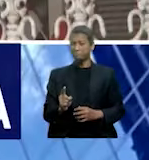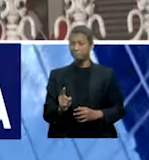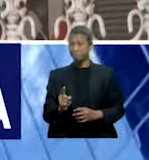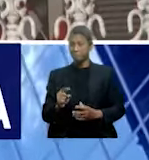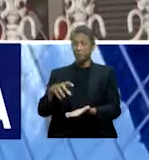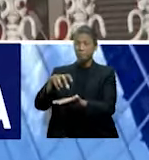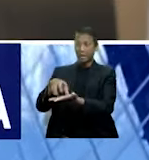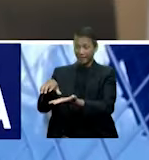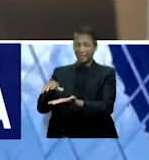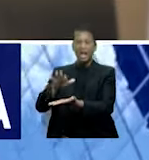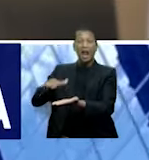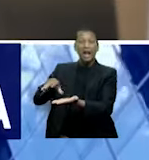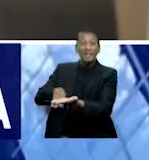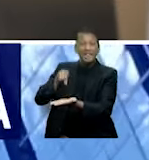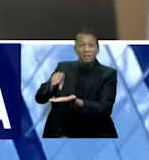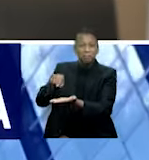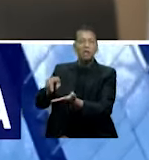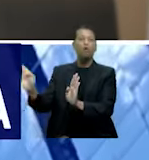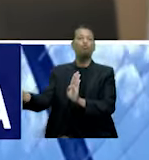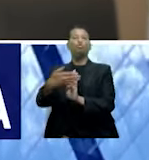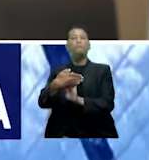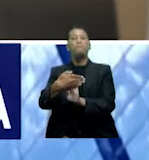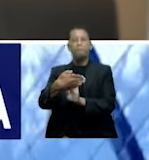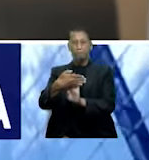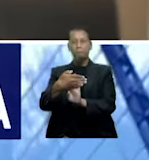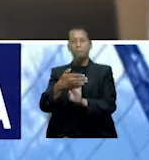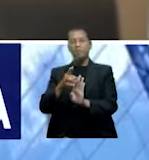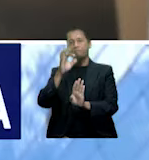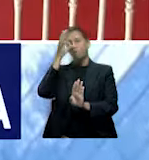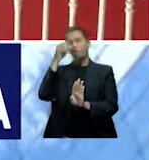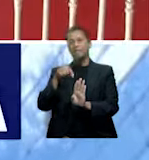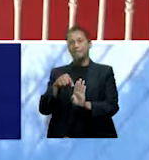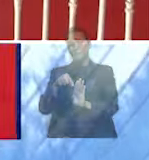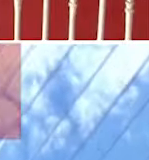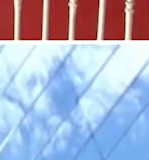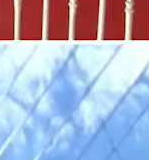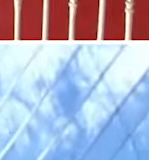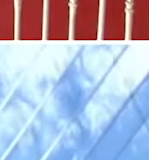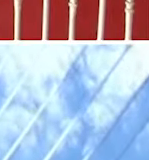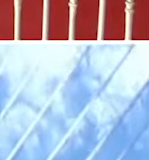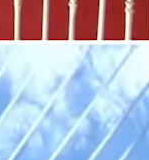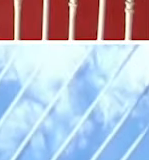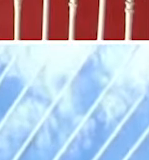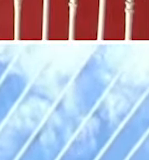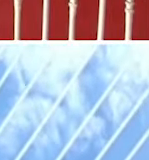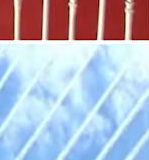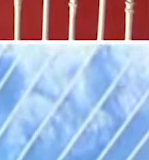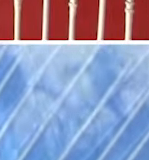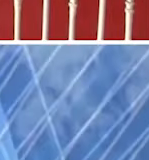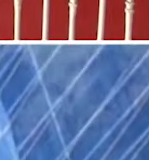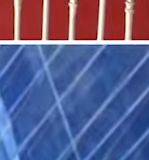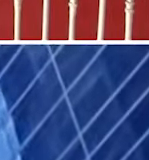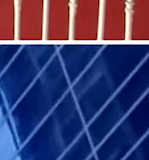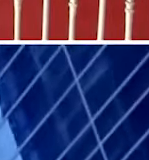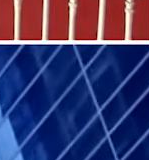diminta untuk ditutup terlebih dahulu oleh pihak kepolisian. Dan setelah adanya kasus ini, daycare yang berada di persimpangan